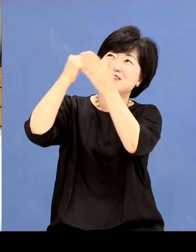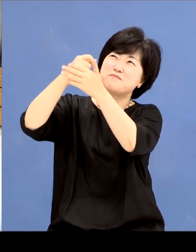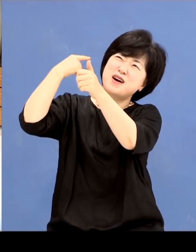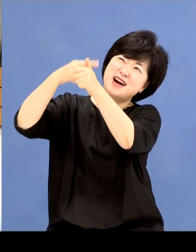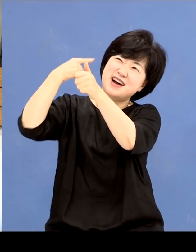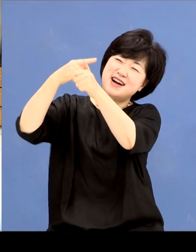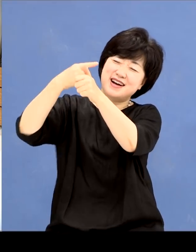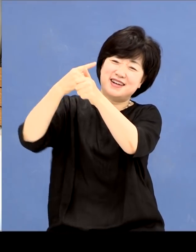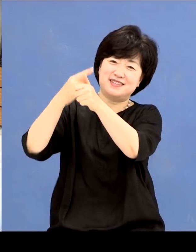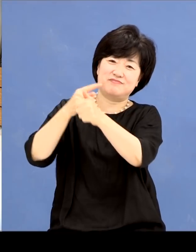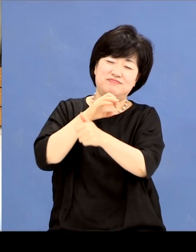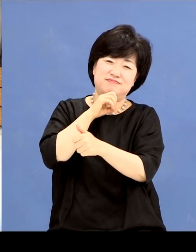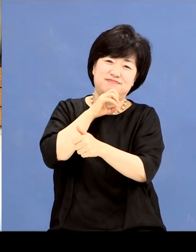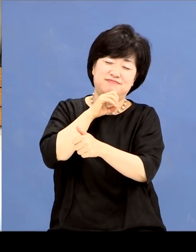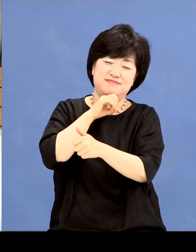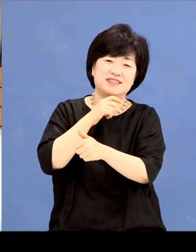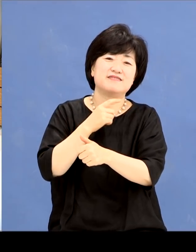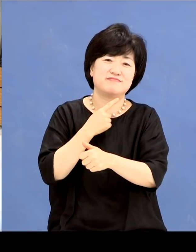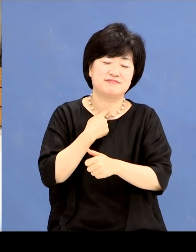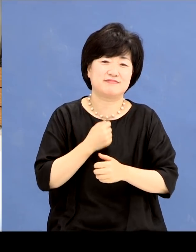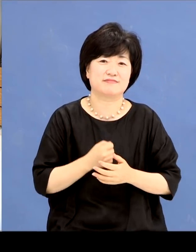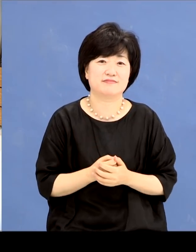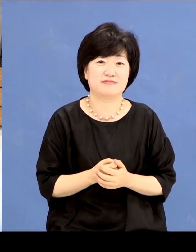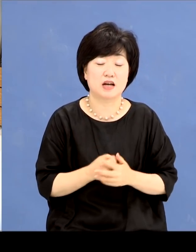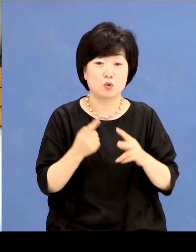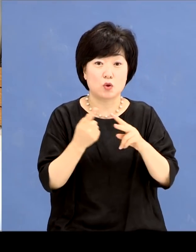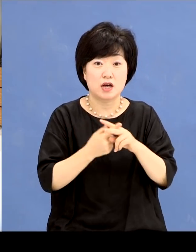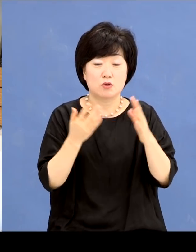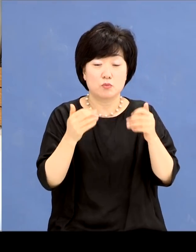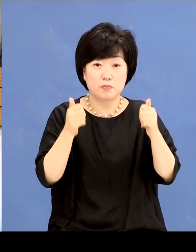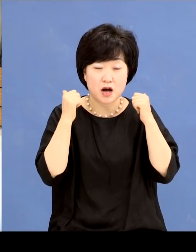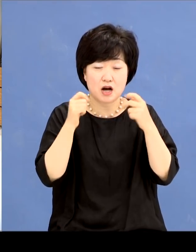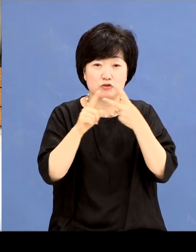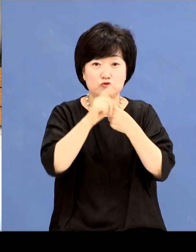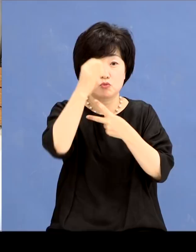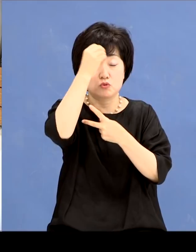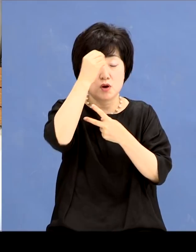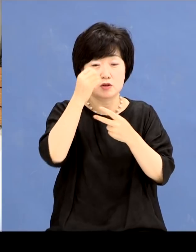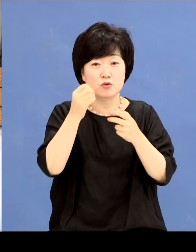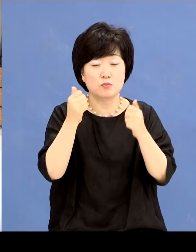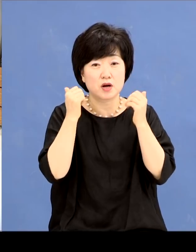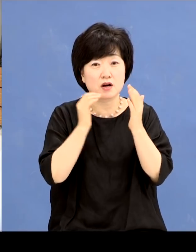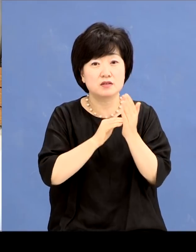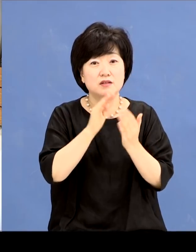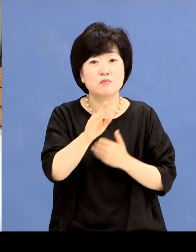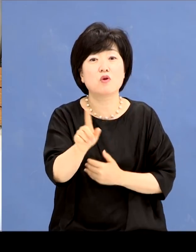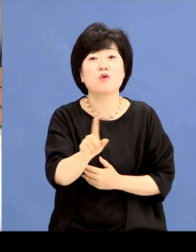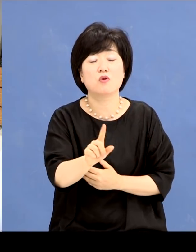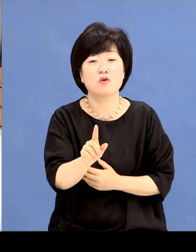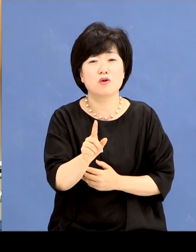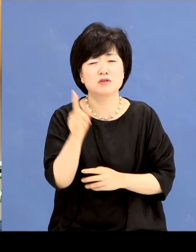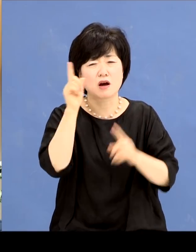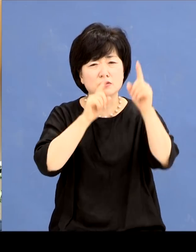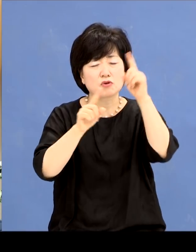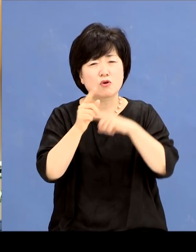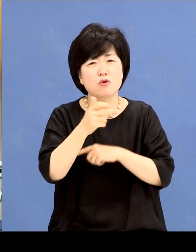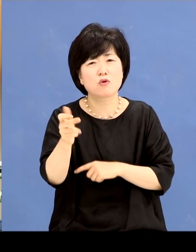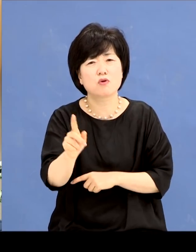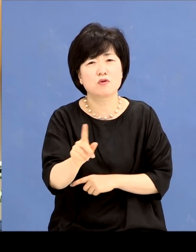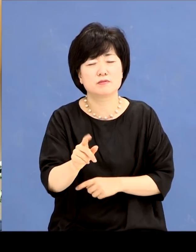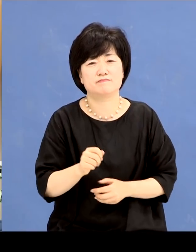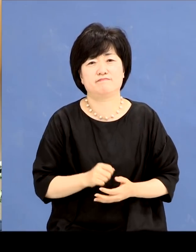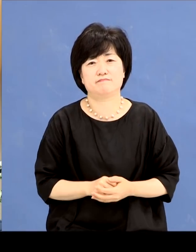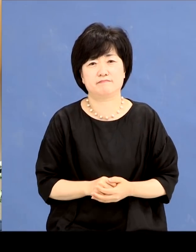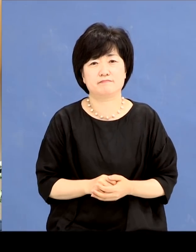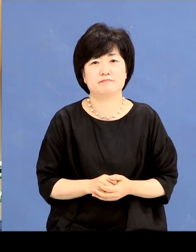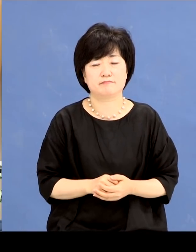그럼 이제 초등학교 때는 또 그랬지만 막상 사춘기가 되고 중고등학생이 되면 그 상처가 더 커졌을 것 같다는 생각이 들어요. 그렇죠. 저희는 이제